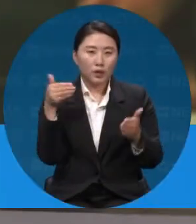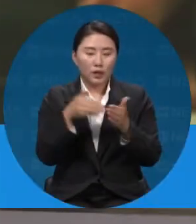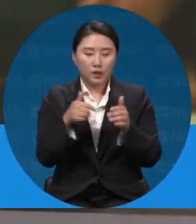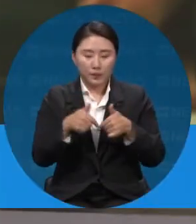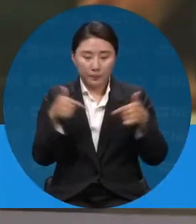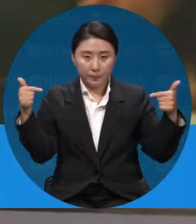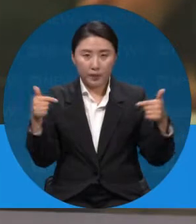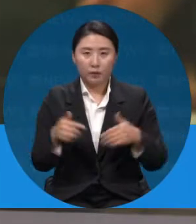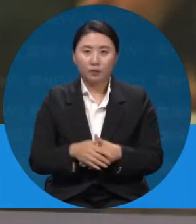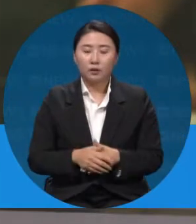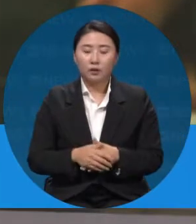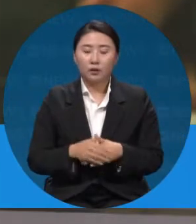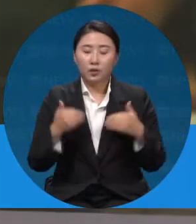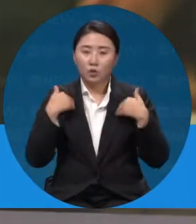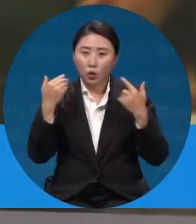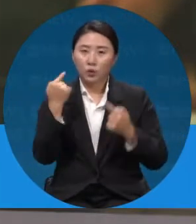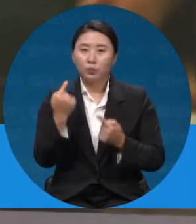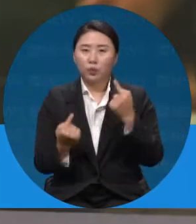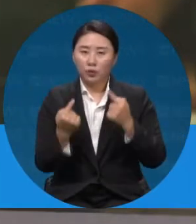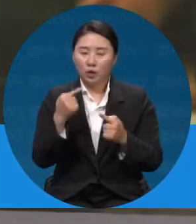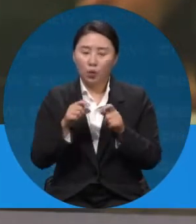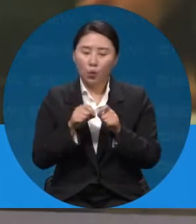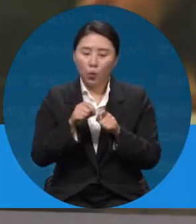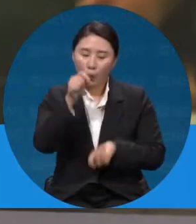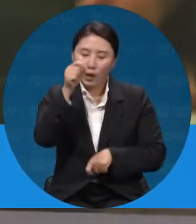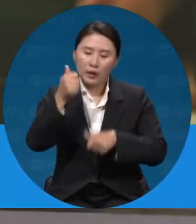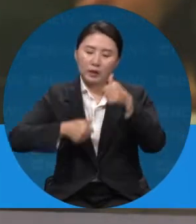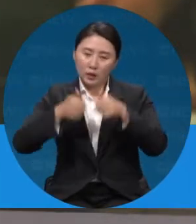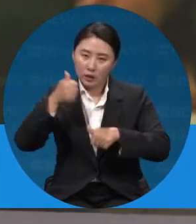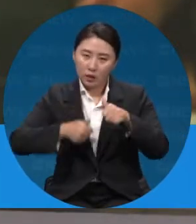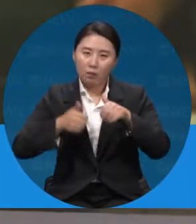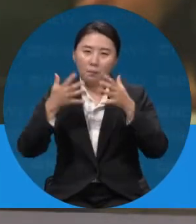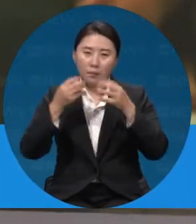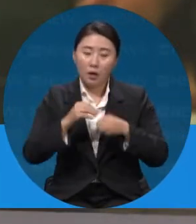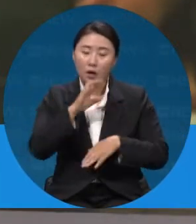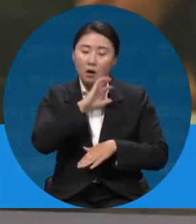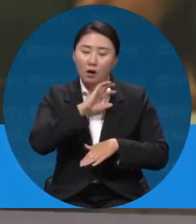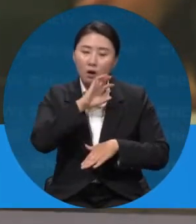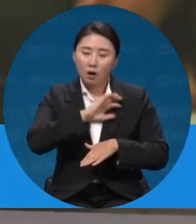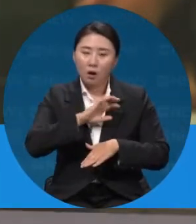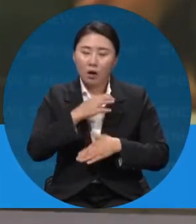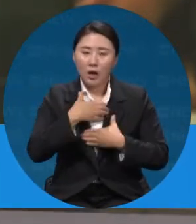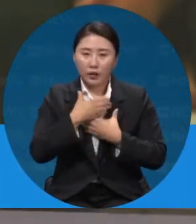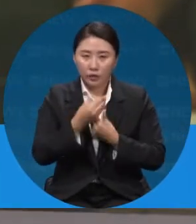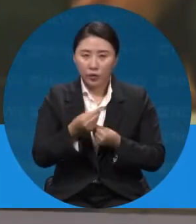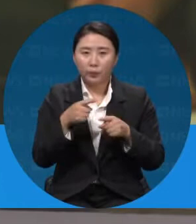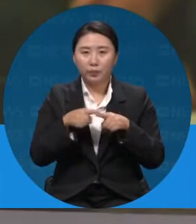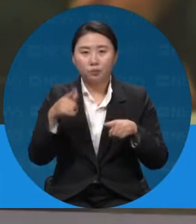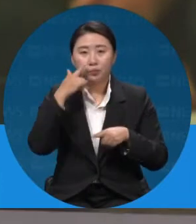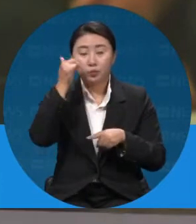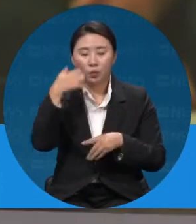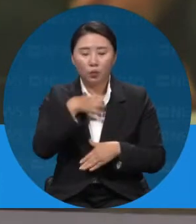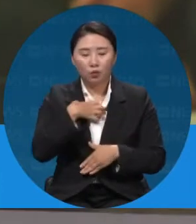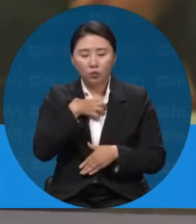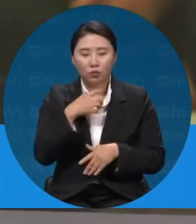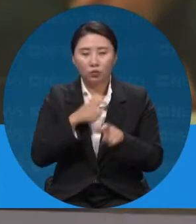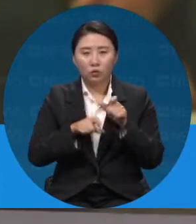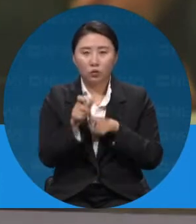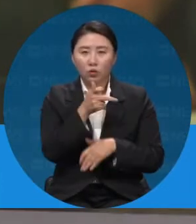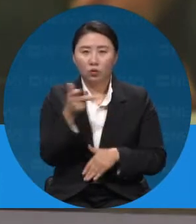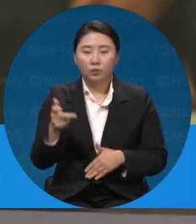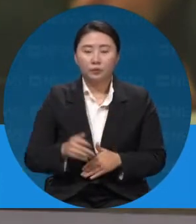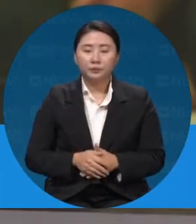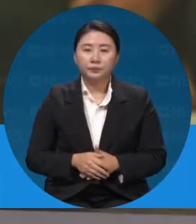확대했습니다 성인보다 오랫동안 임상 실험을 거쳐서 안전하다는 판단 인데 학부모들의 걱정은 적지가